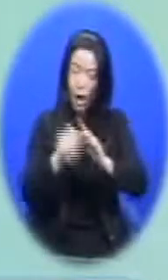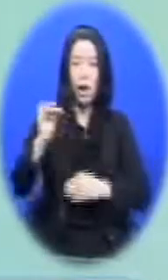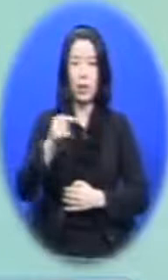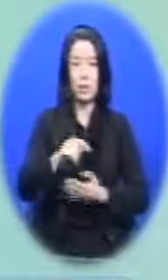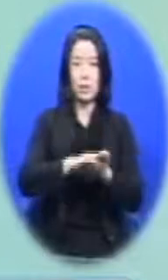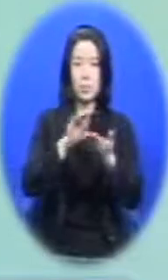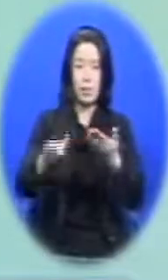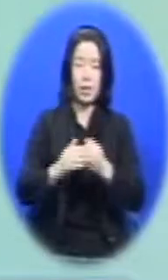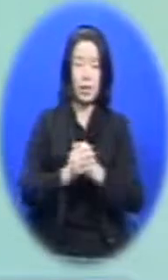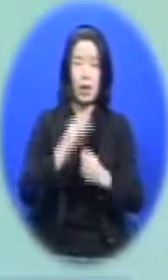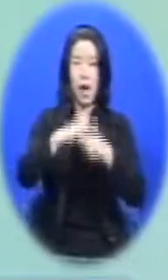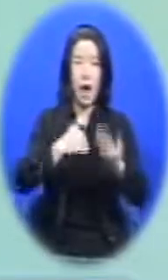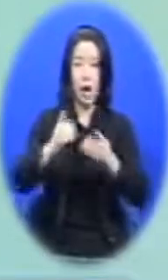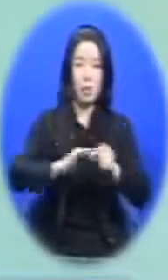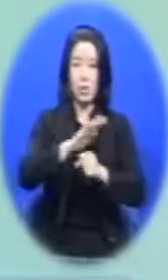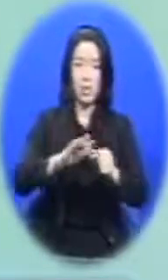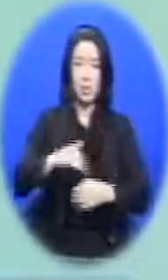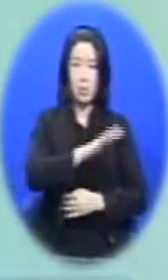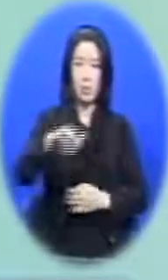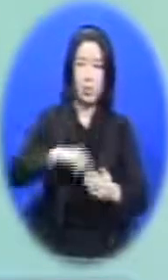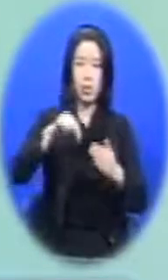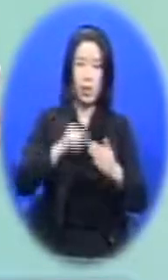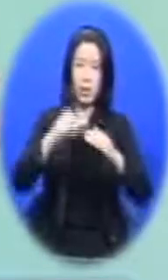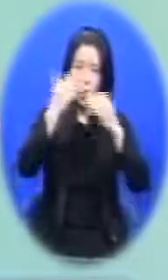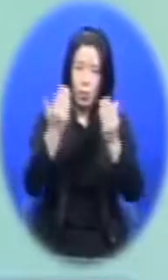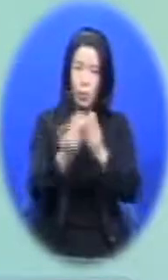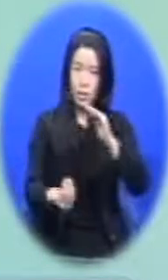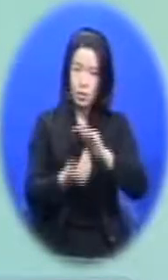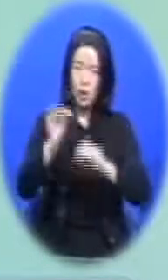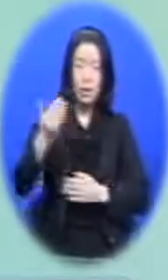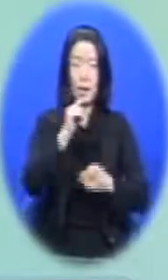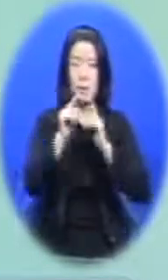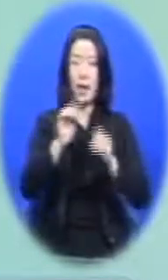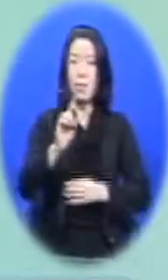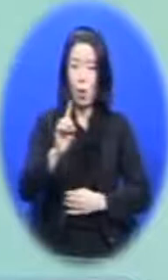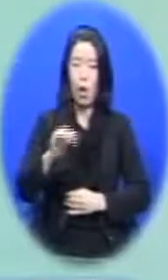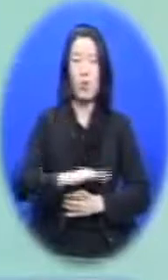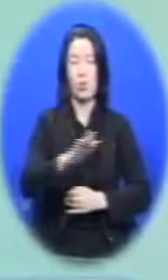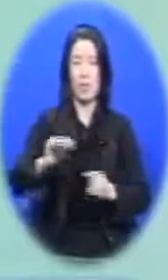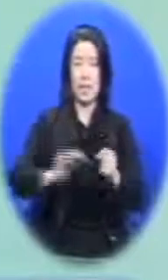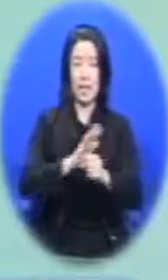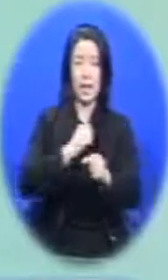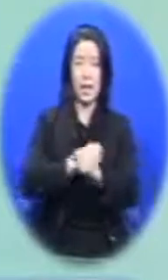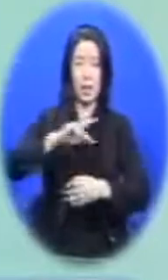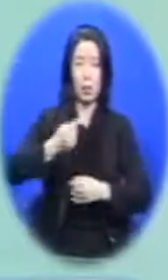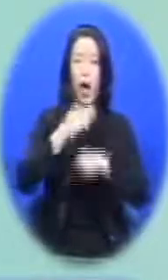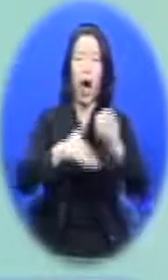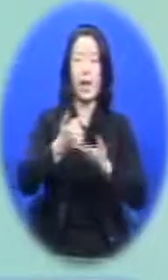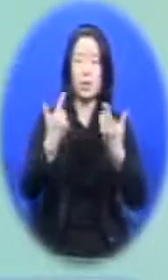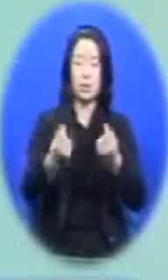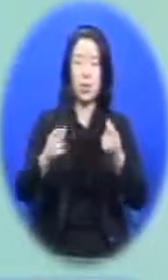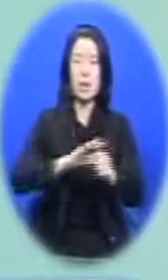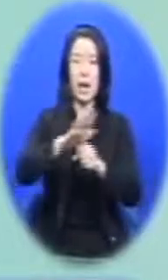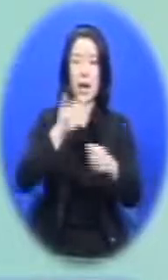것입니다. 하나님의 사랑이 우리 가운데서 완성되었다는 말은 우리가 사랑을 해도 하나님처럼